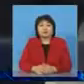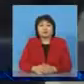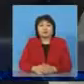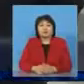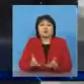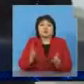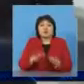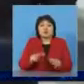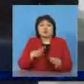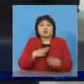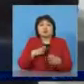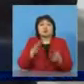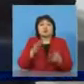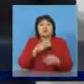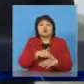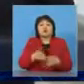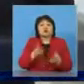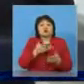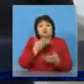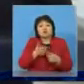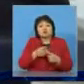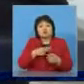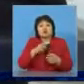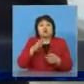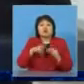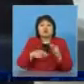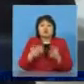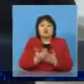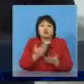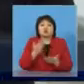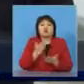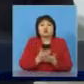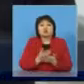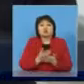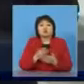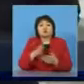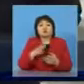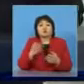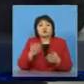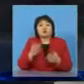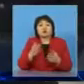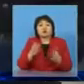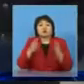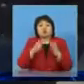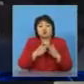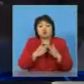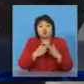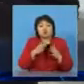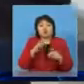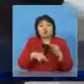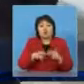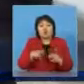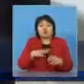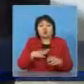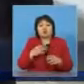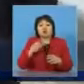қой? Тазартылмаған елді мекен жоқ, бірақ қазіргі күні новостройкалардан жалға түсіп жатыр. Ол жерде олар үйлерін салады, забор болмайды. Бірақ